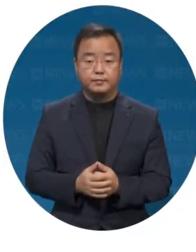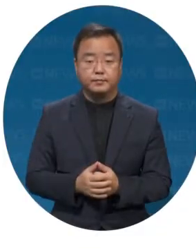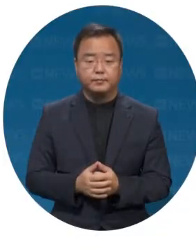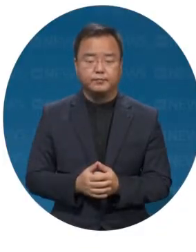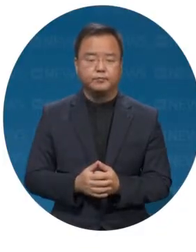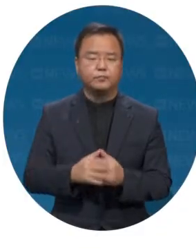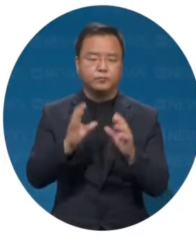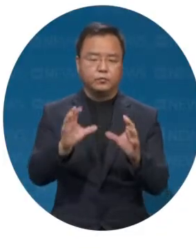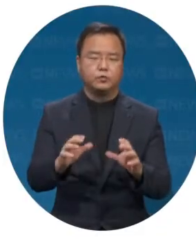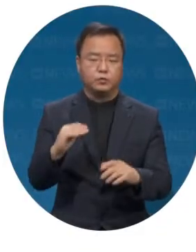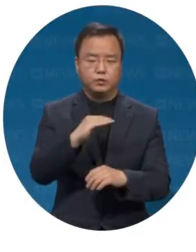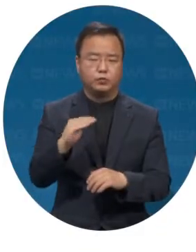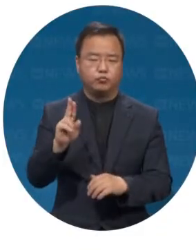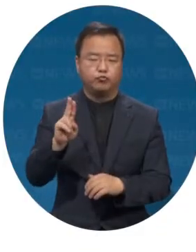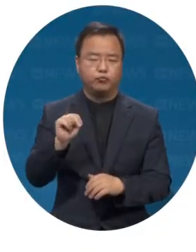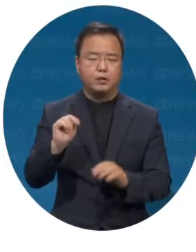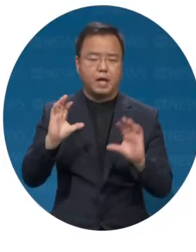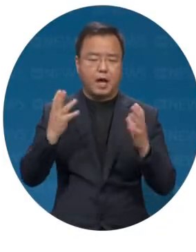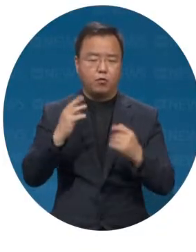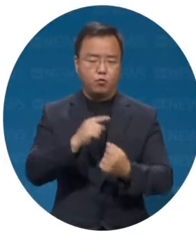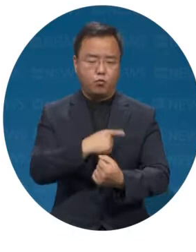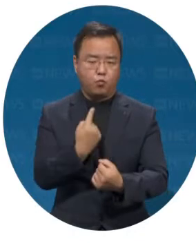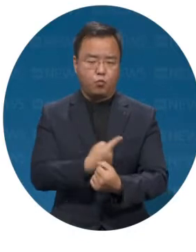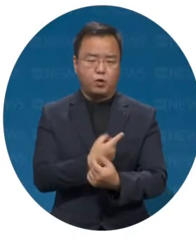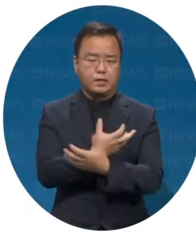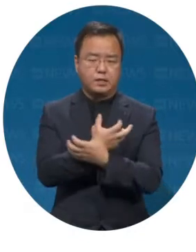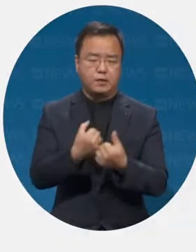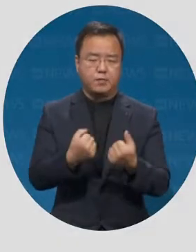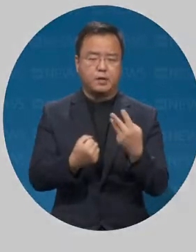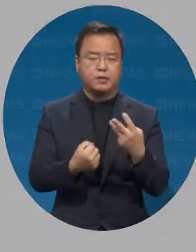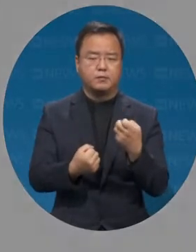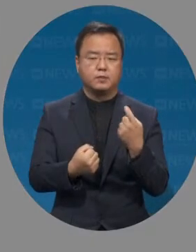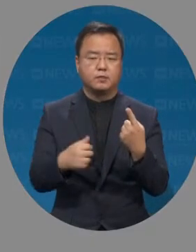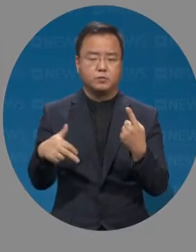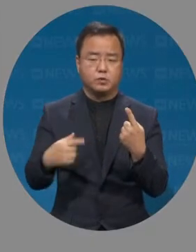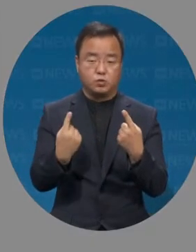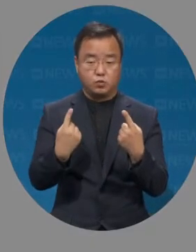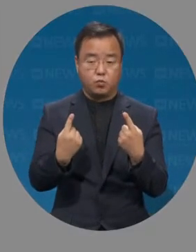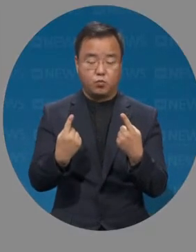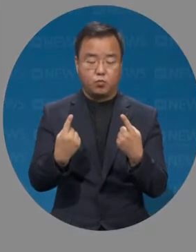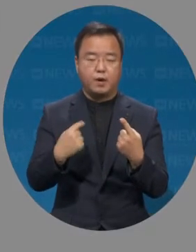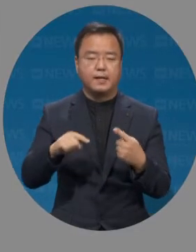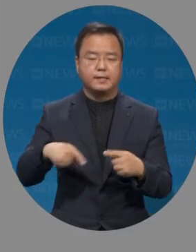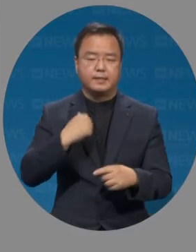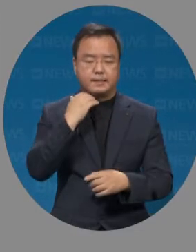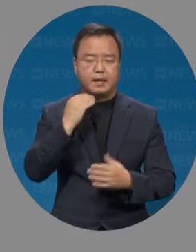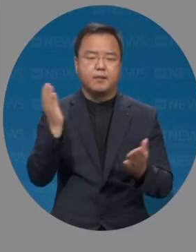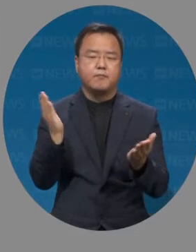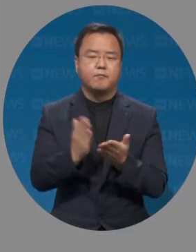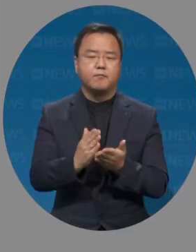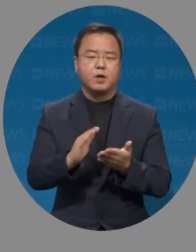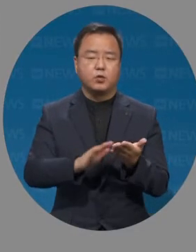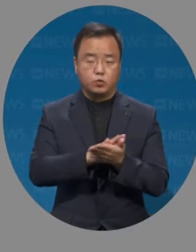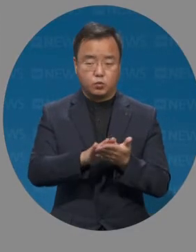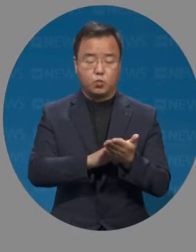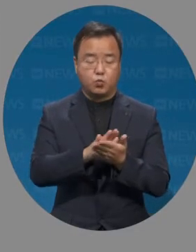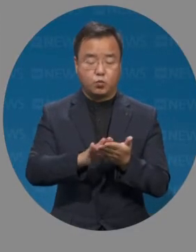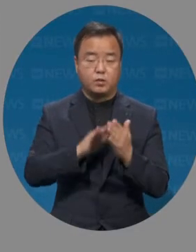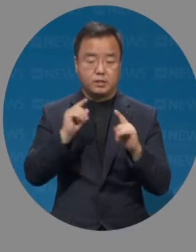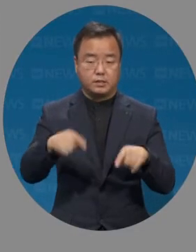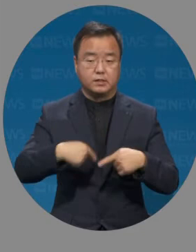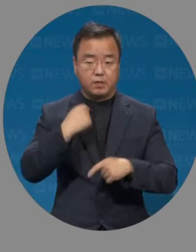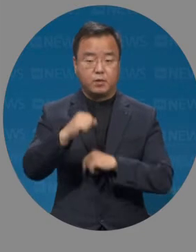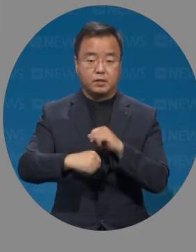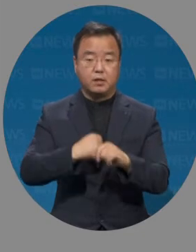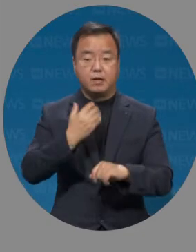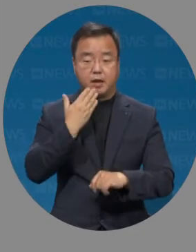국제 규정인 UN 아동권리협약 제31조에는 아동이 자신의 나이에 적합한 놀이에 자유롭게 참여할 수 있는 권리가